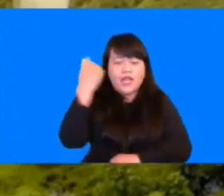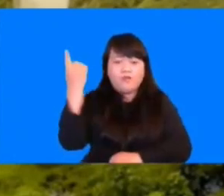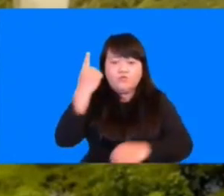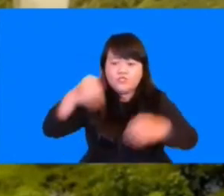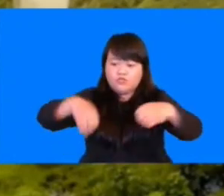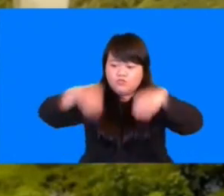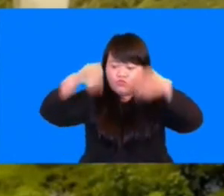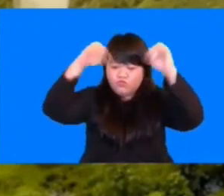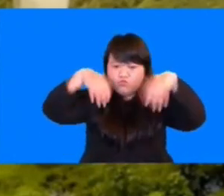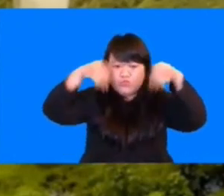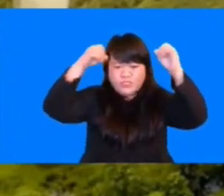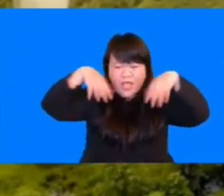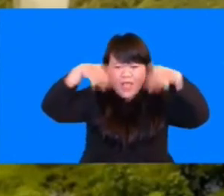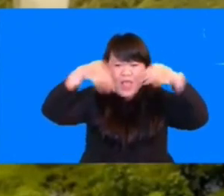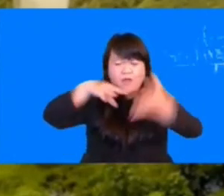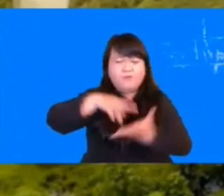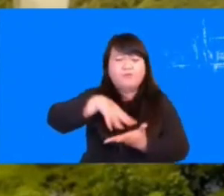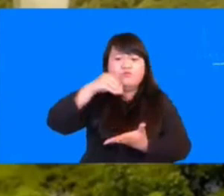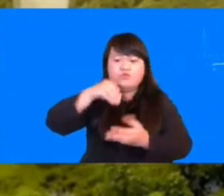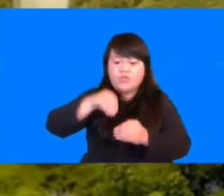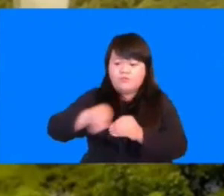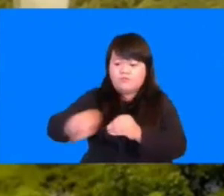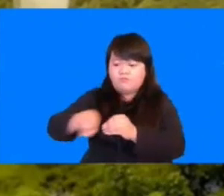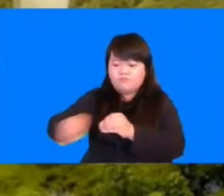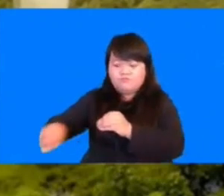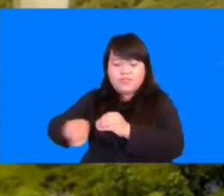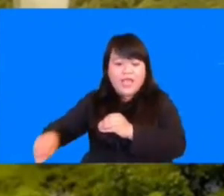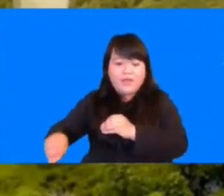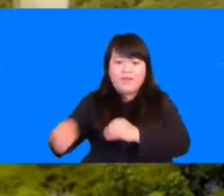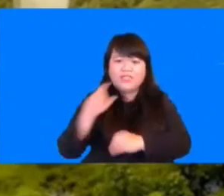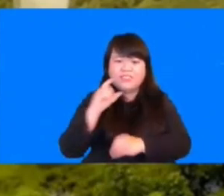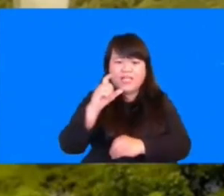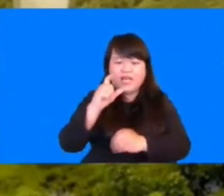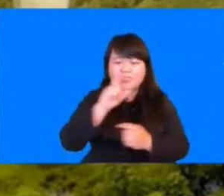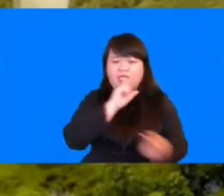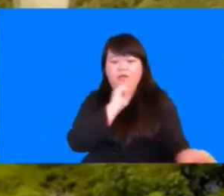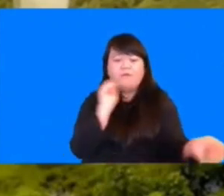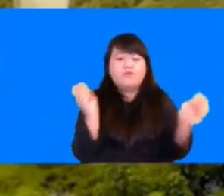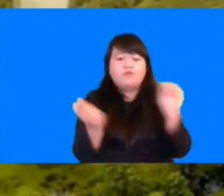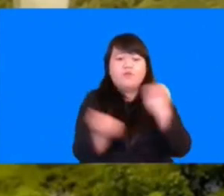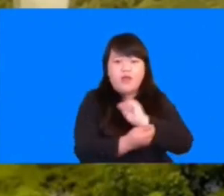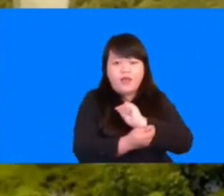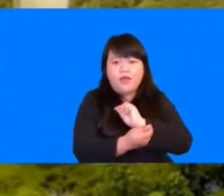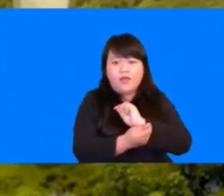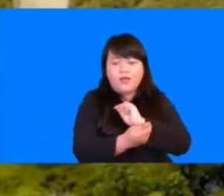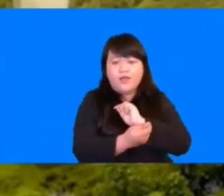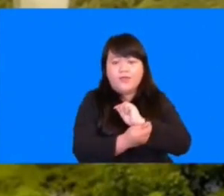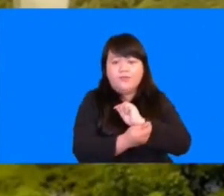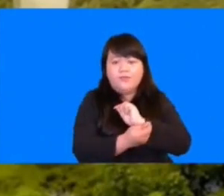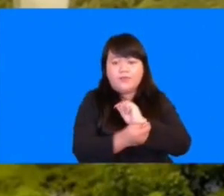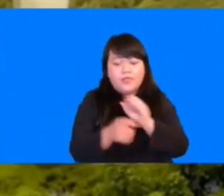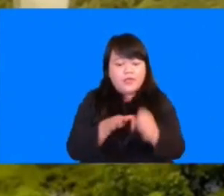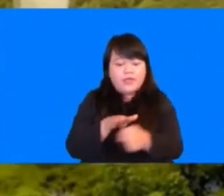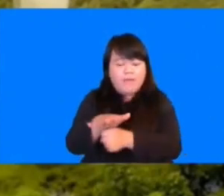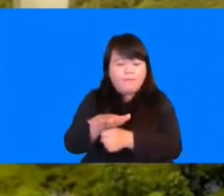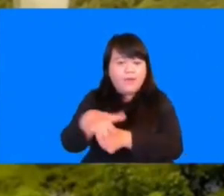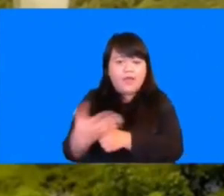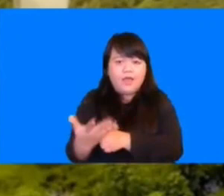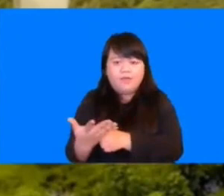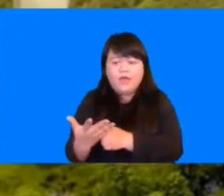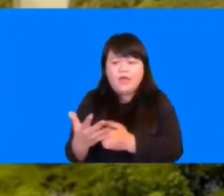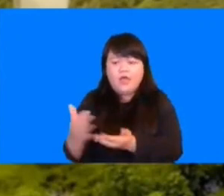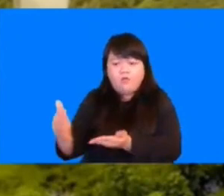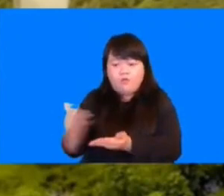hujan menyebabkan metode tanam akan berubah dan tentu akan mempengaruhi